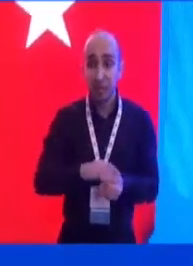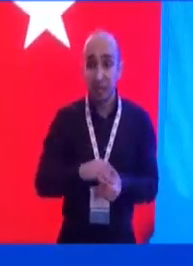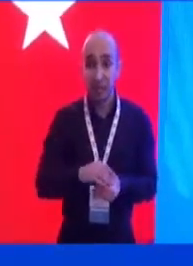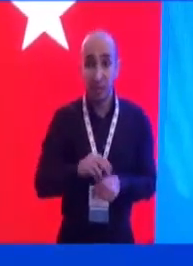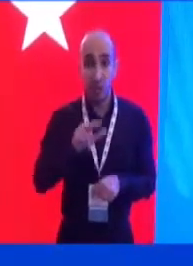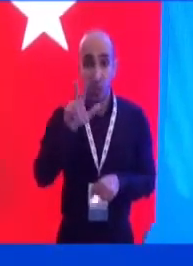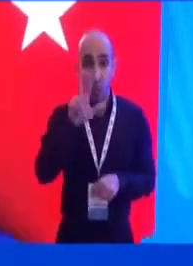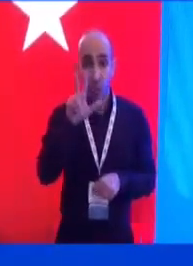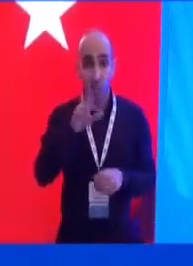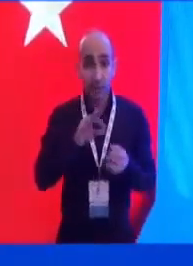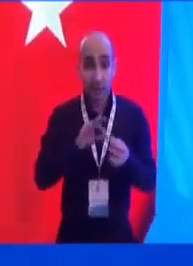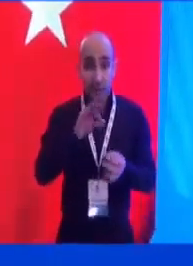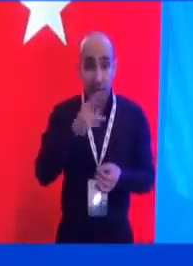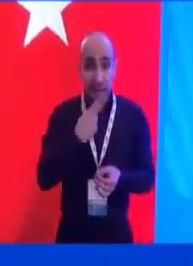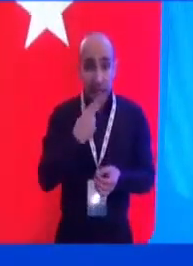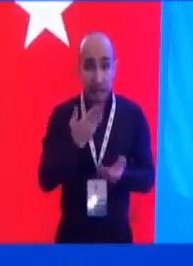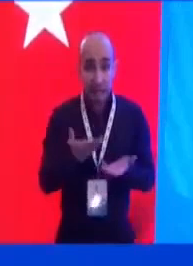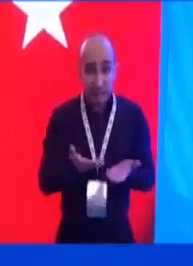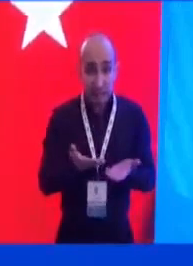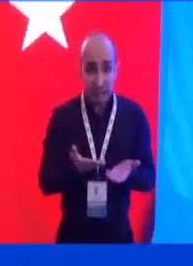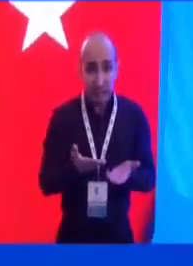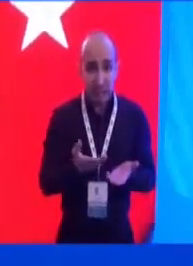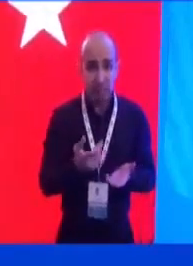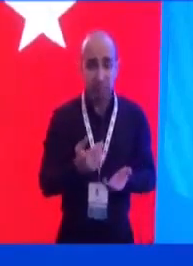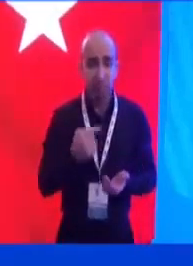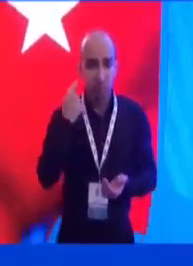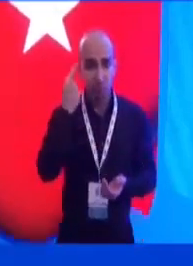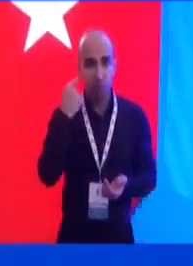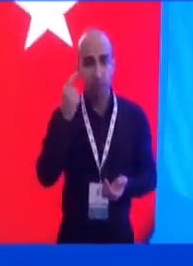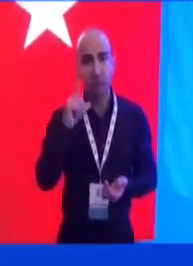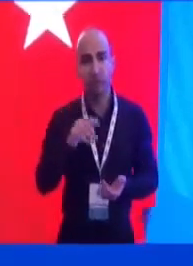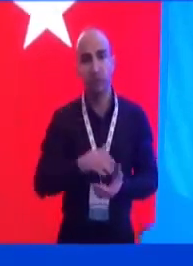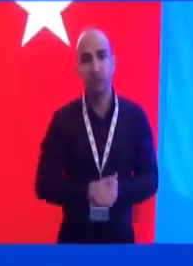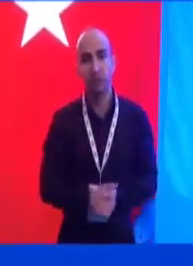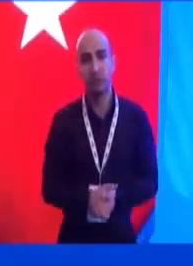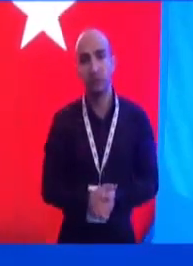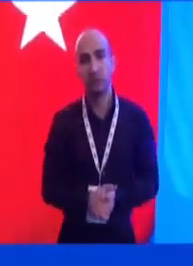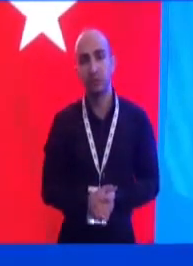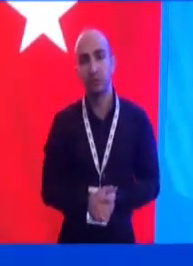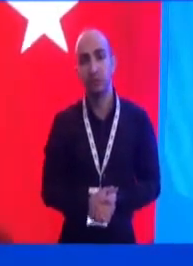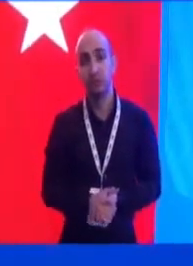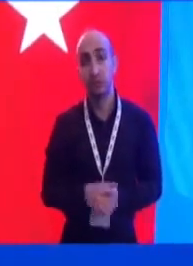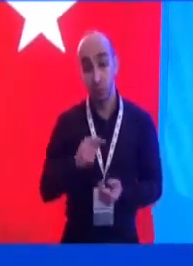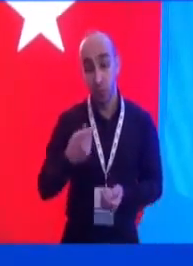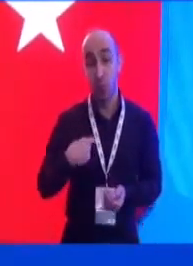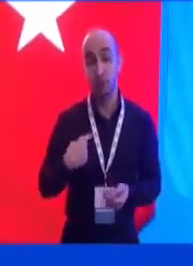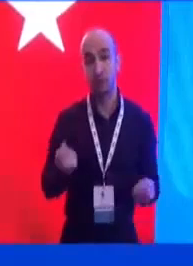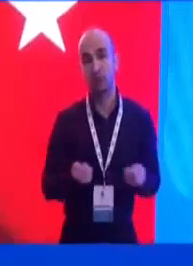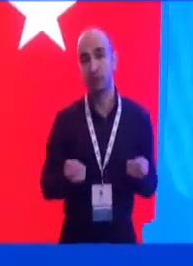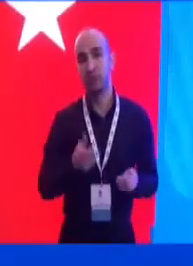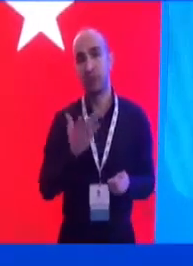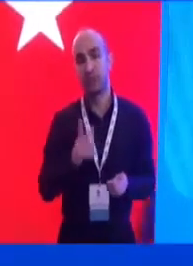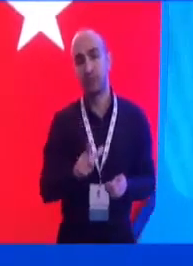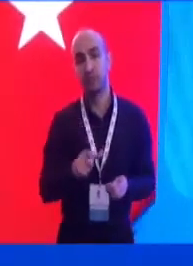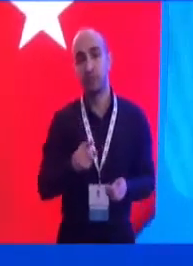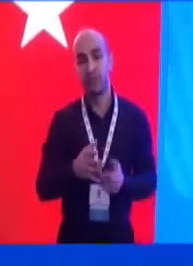30 küsür tane kadın mı vardır bu ülkede diye düşünmemiz gerekiyor. Ama bu özel bir çaba gerektiriyor. İşleri doğal akışına